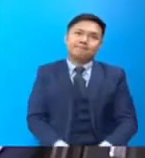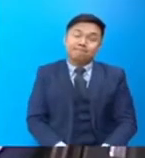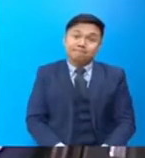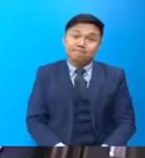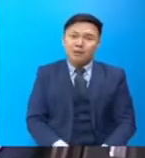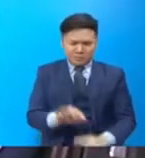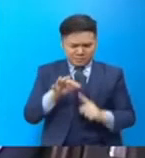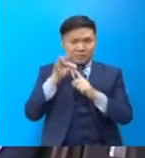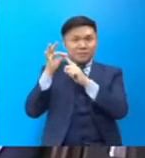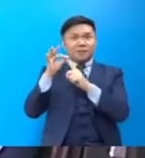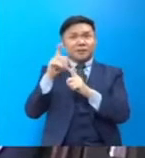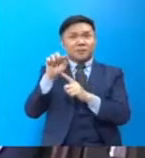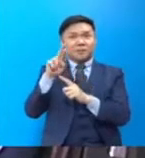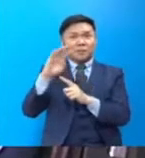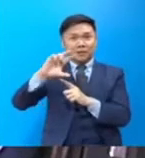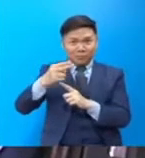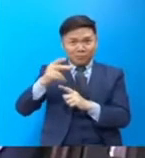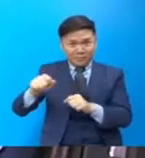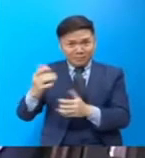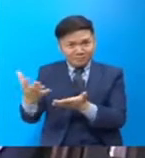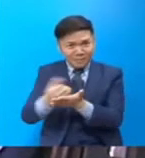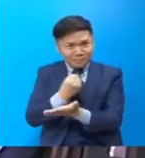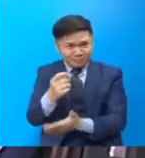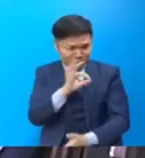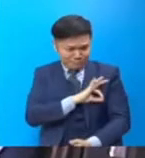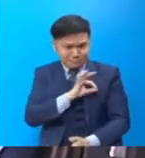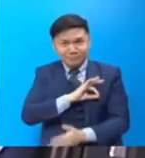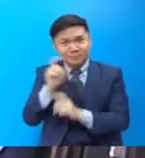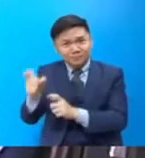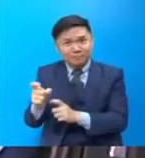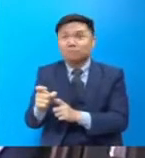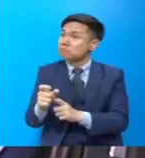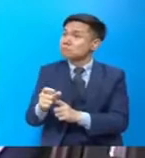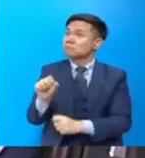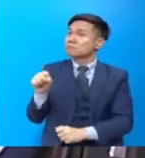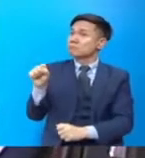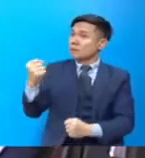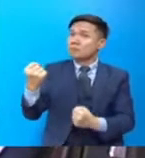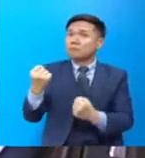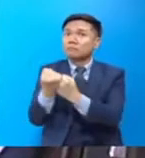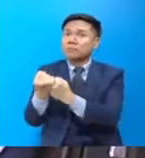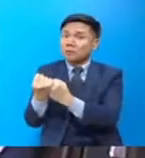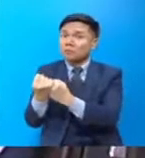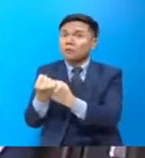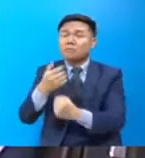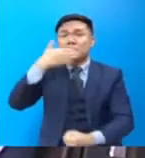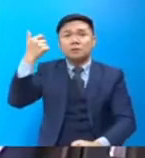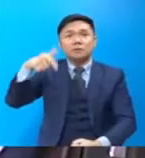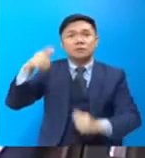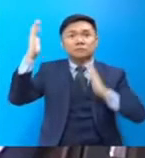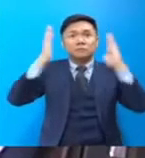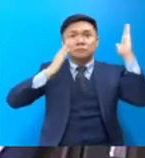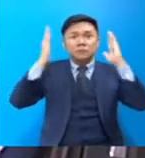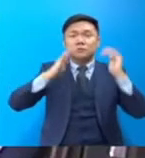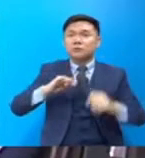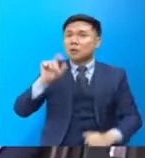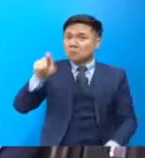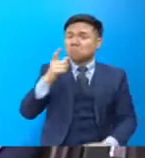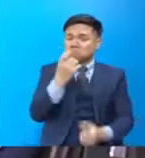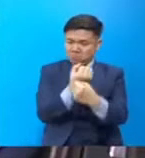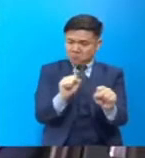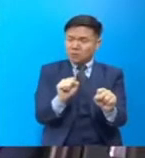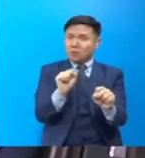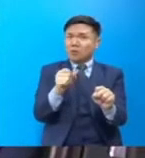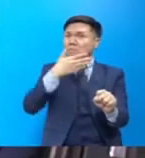spesial berani pun boleh Dapat reward juga saya sokong demi keselamatan negara mengetiknya ke